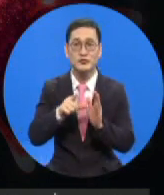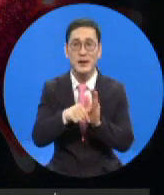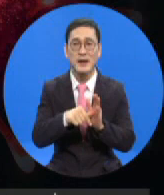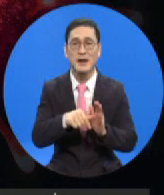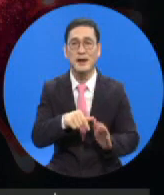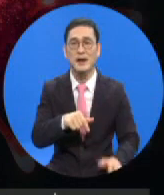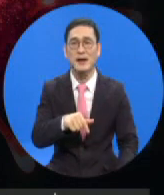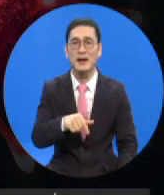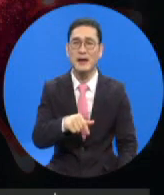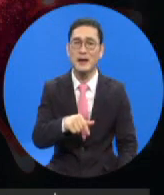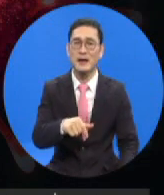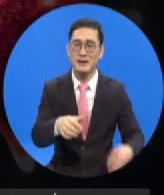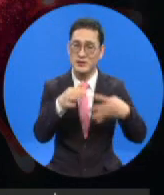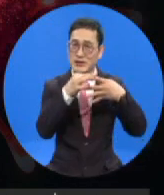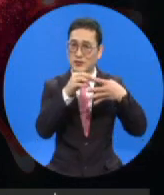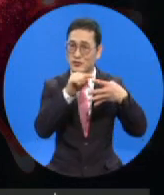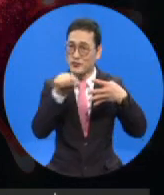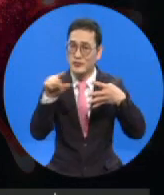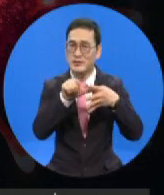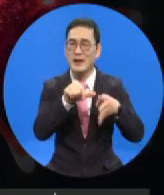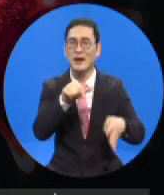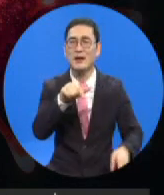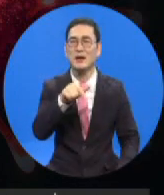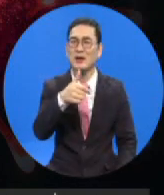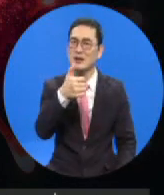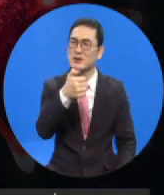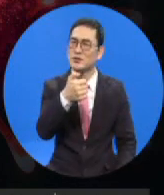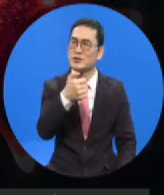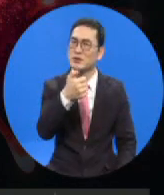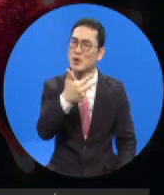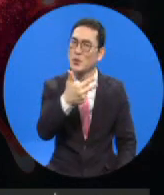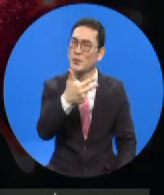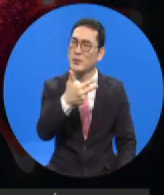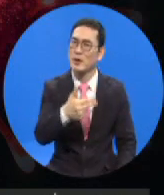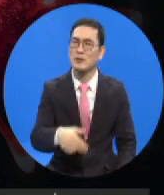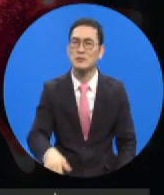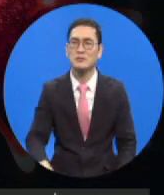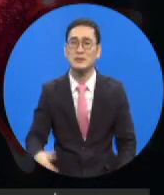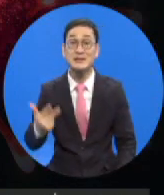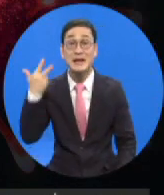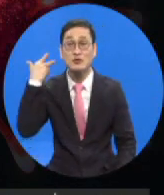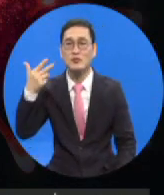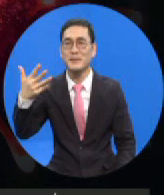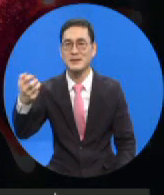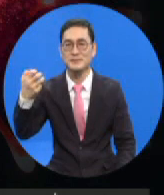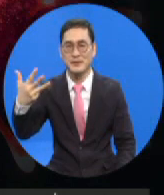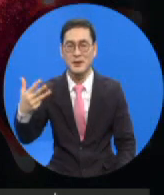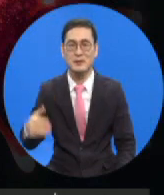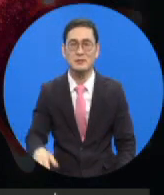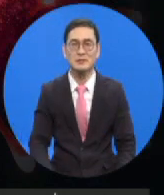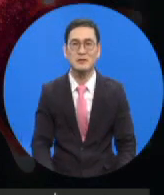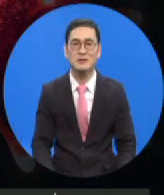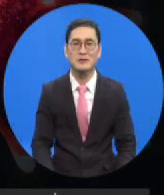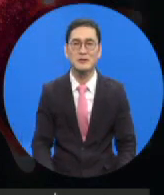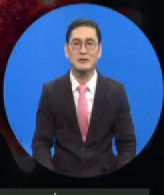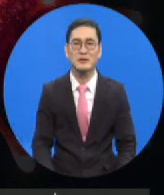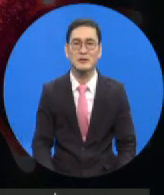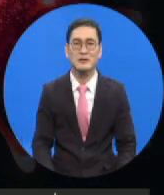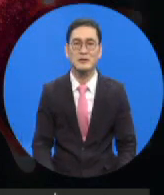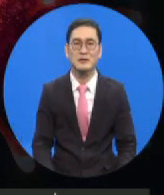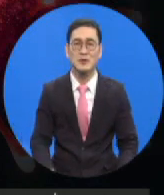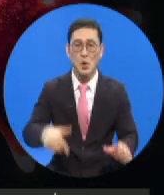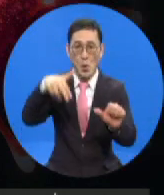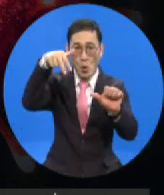57명이 좀 넘었는데 지난주에는 88.7명으로 늘었다는 거예요. 그리고 5주 연속 증가 추세다. 물론 우리